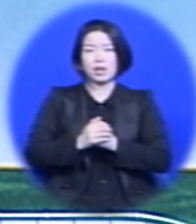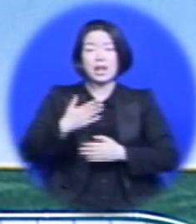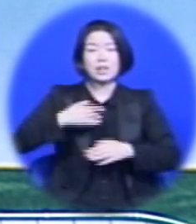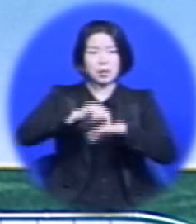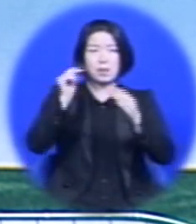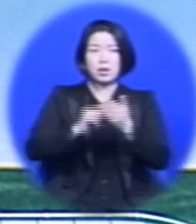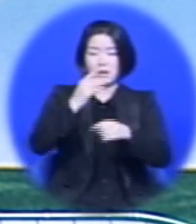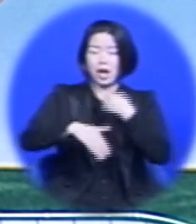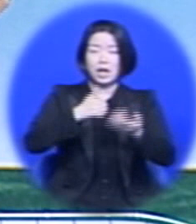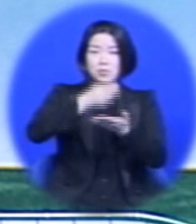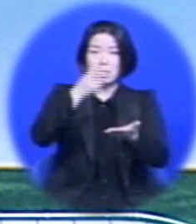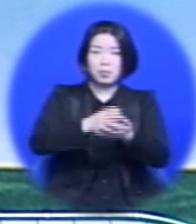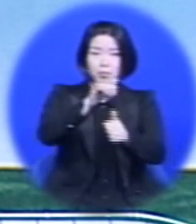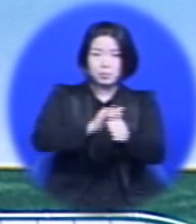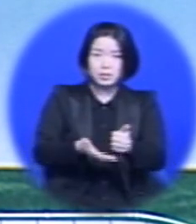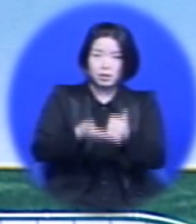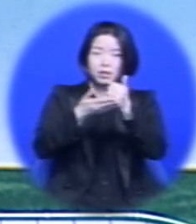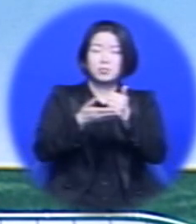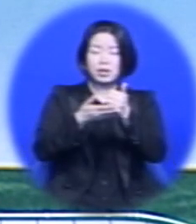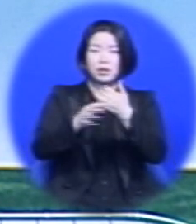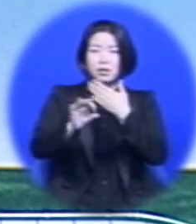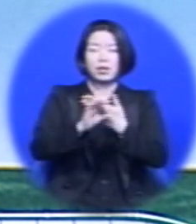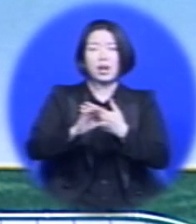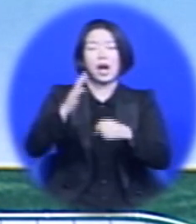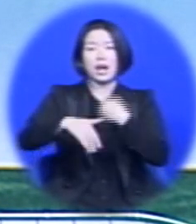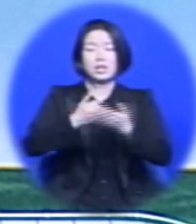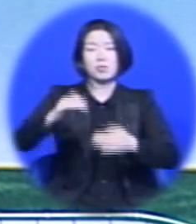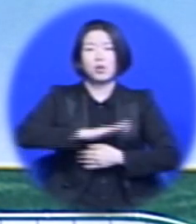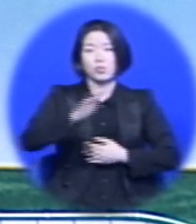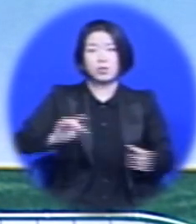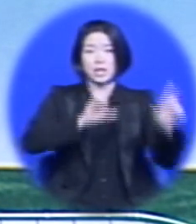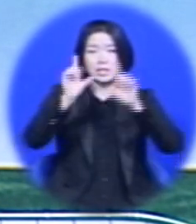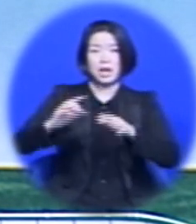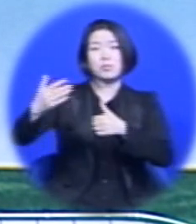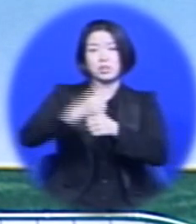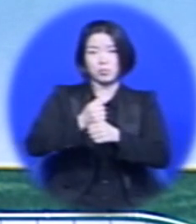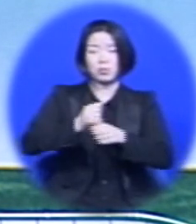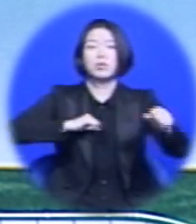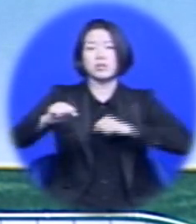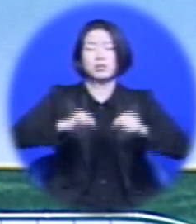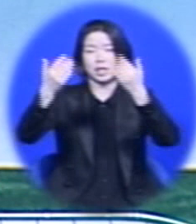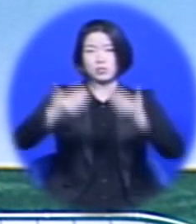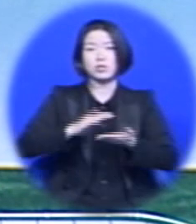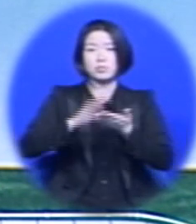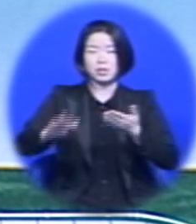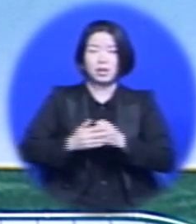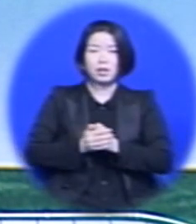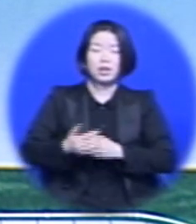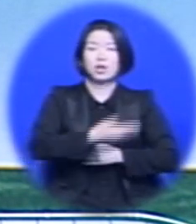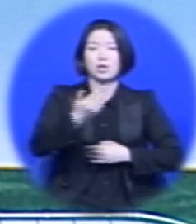법을 섬기면 하나님이 우리의 삶을 사로 잡으십니다 역사하십니다 여러분